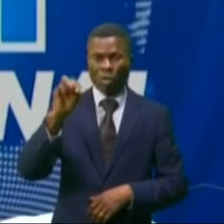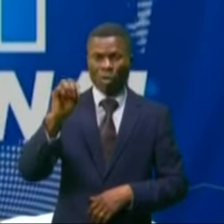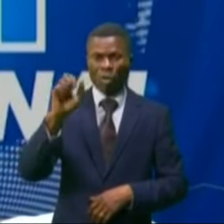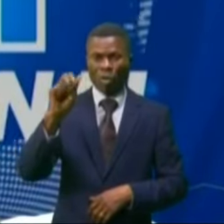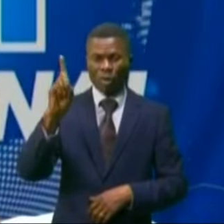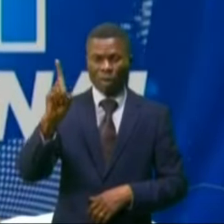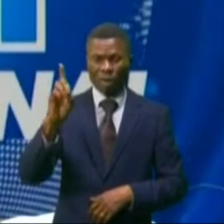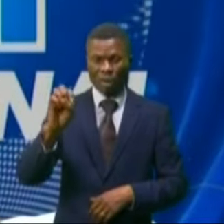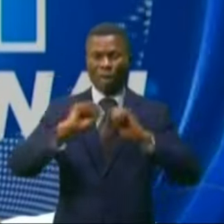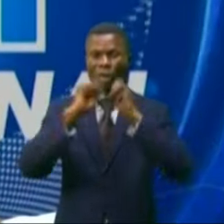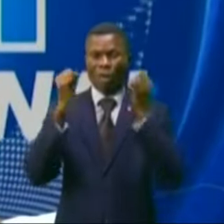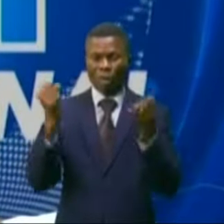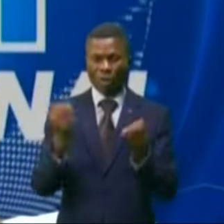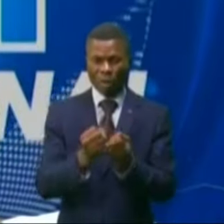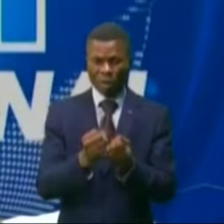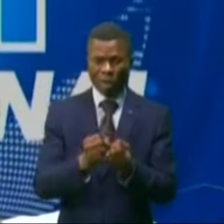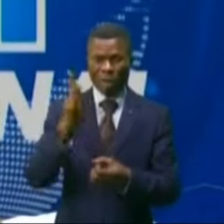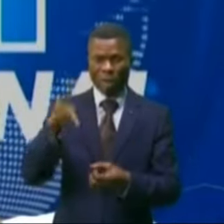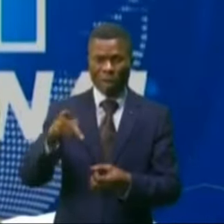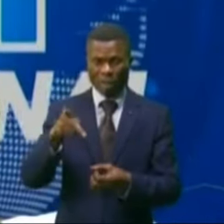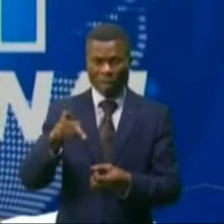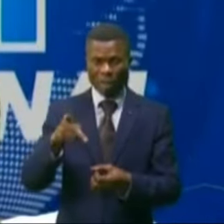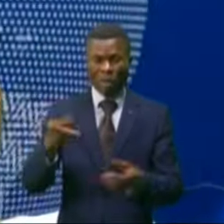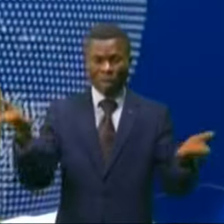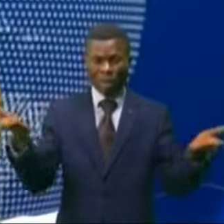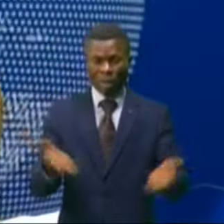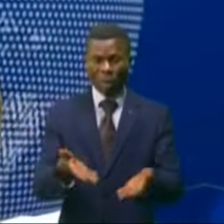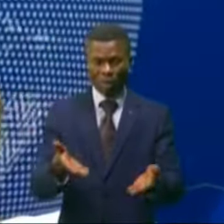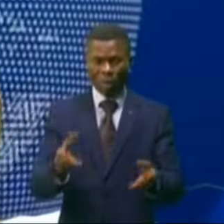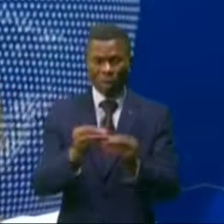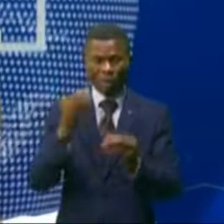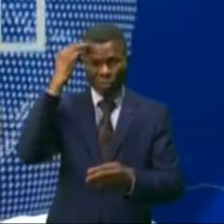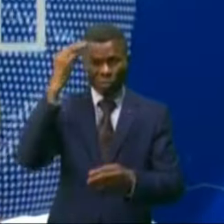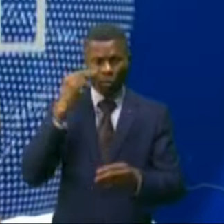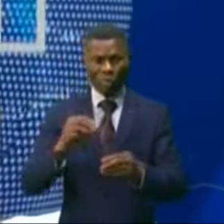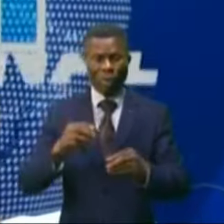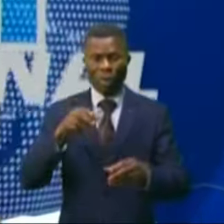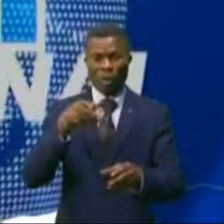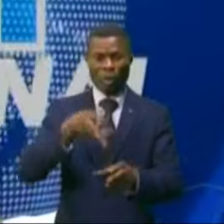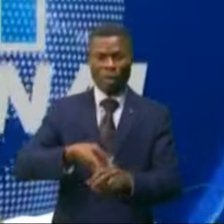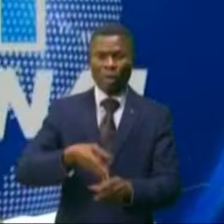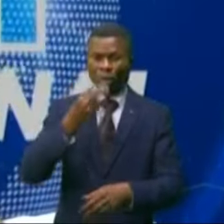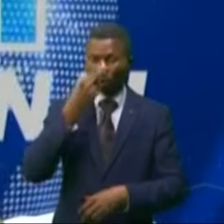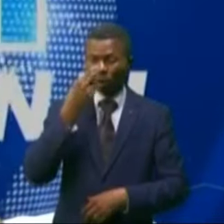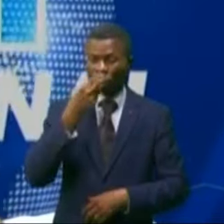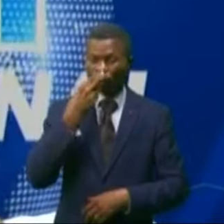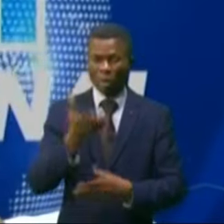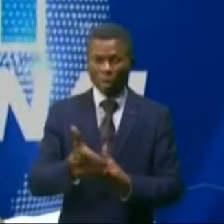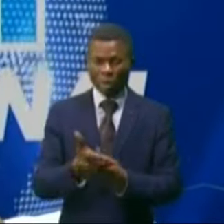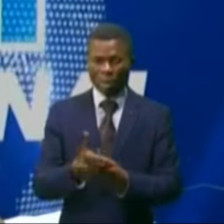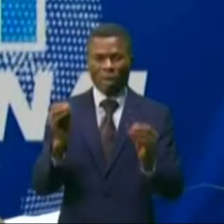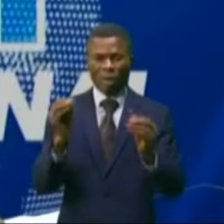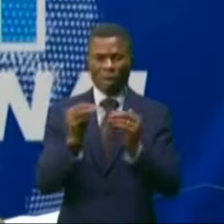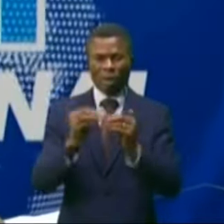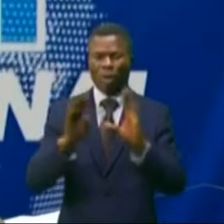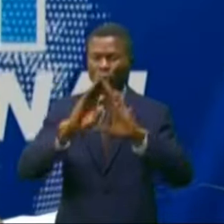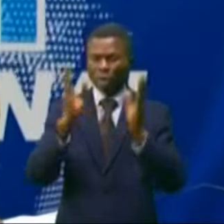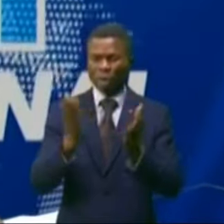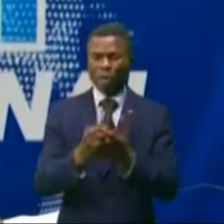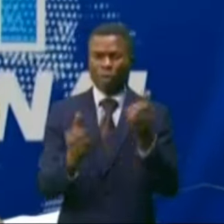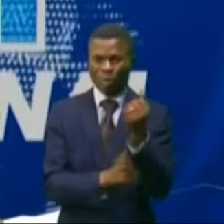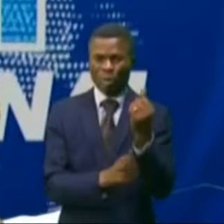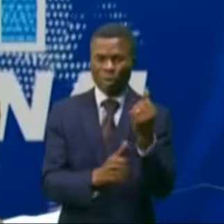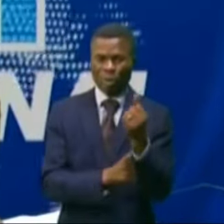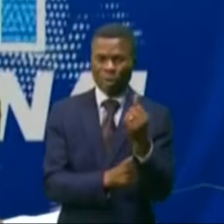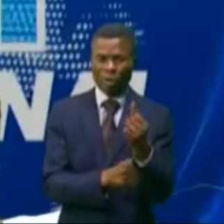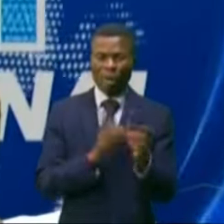la société Perenco étaient sur la table. Le ministre des Hydrocarbures, Molendo Sakombi, a réuni les parties prenantes pour